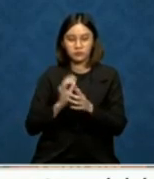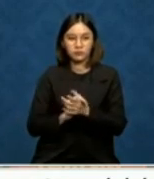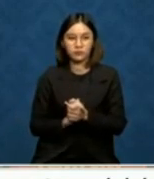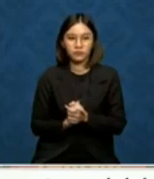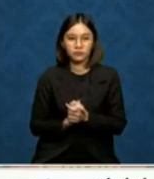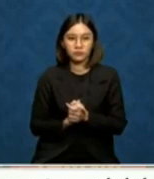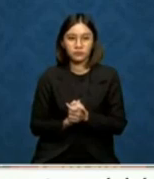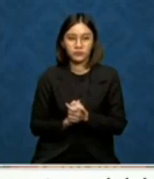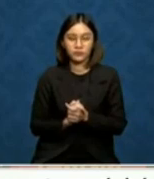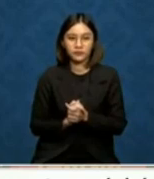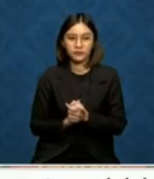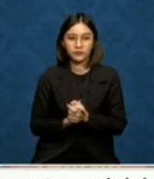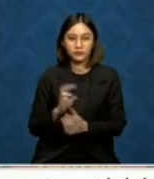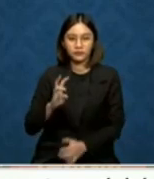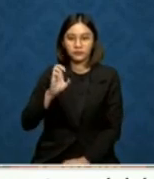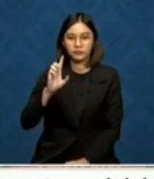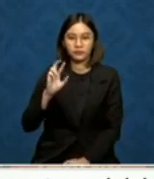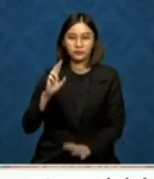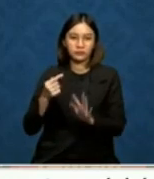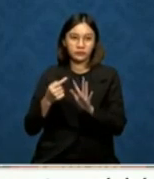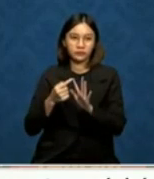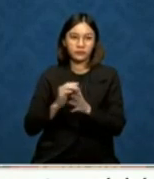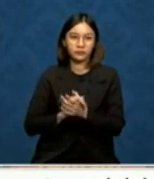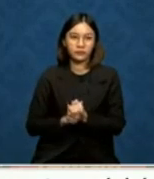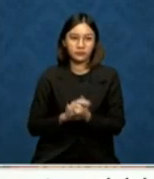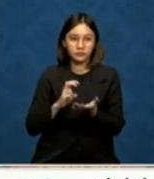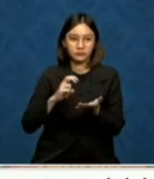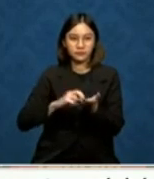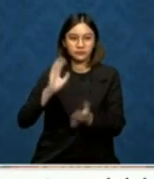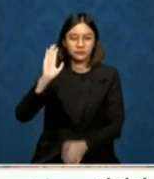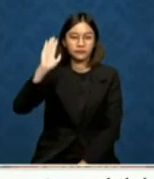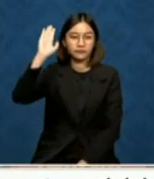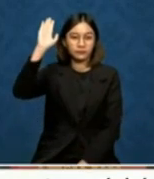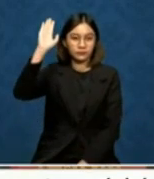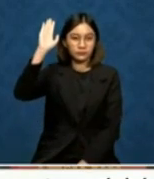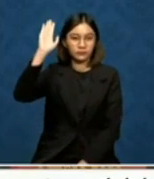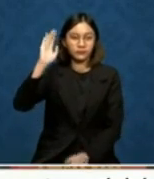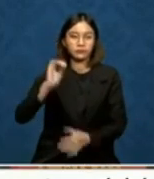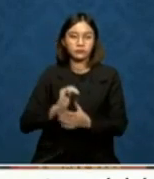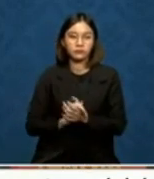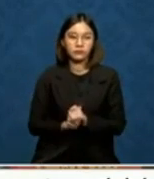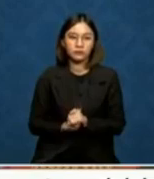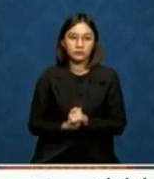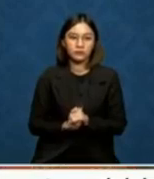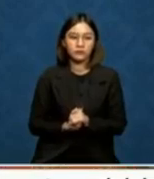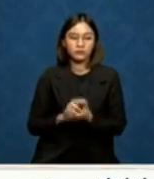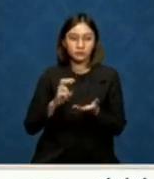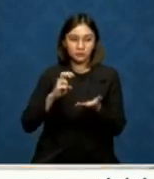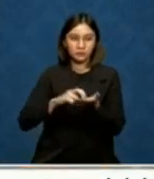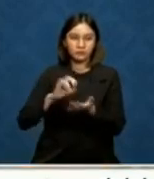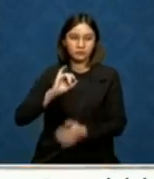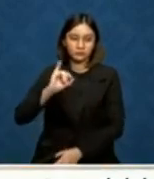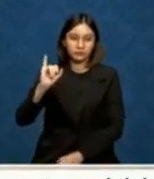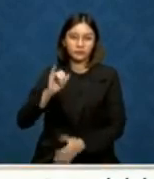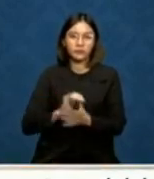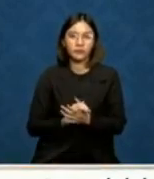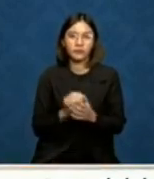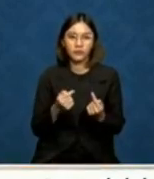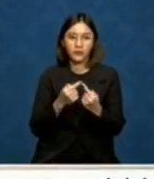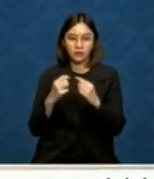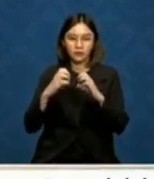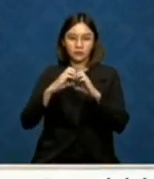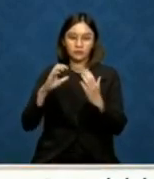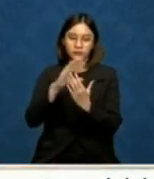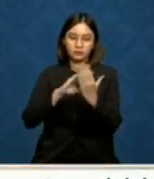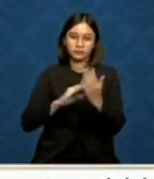พันตำรวจเอกวีระวิจิตหงขอผู้รับรองด้วยค่ะ ครับมีผู้รับรองถูกต้องนะครับต่อไปพรร